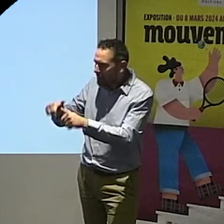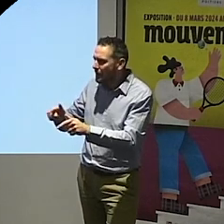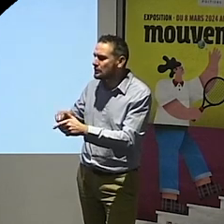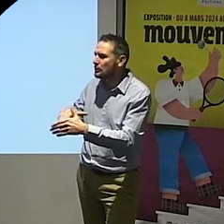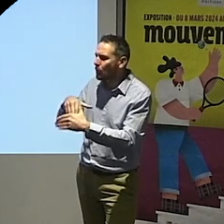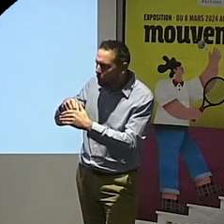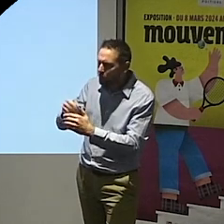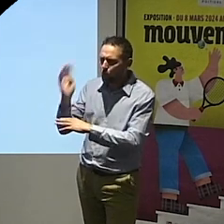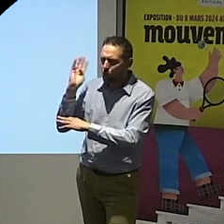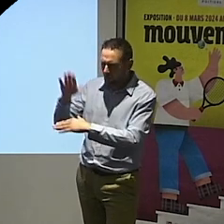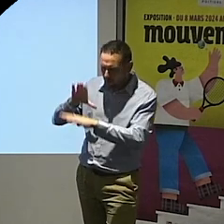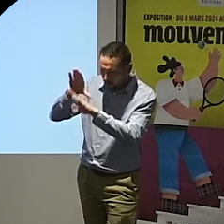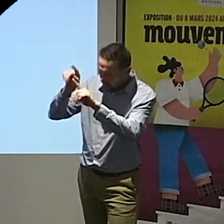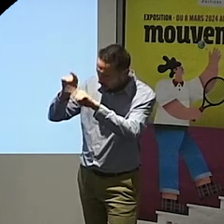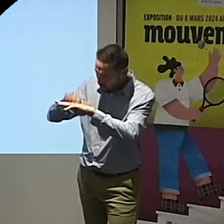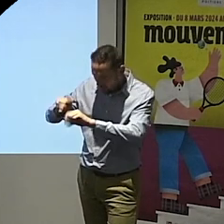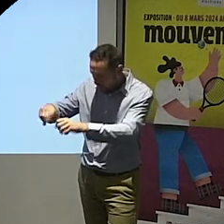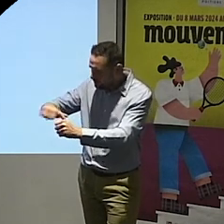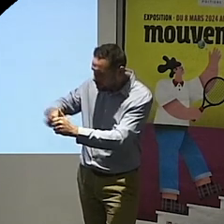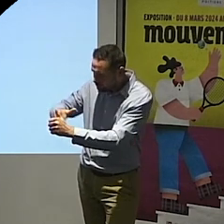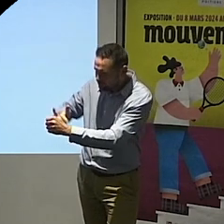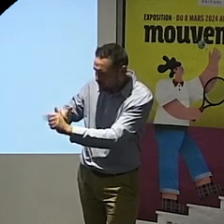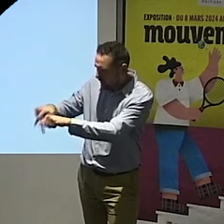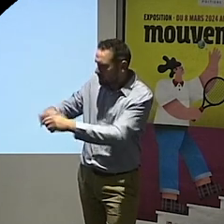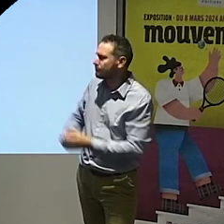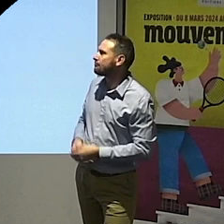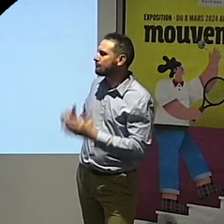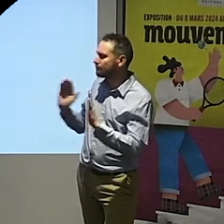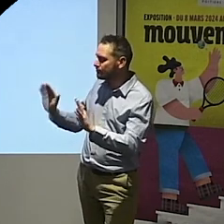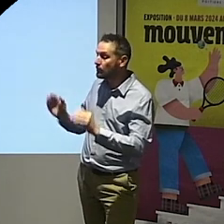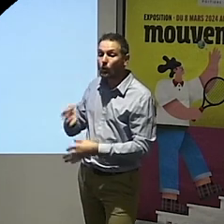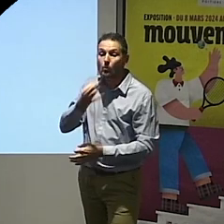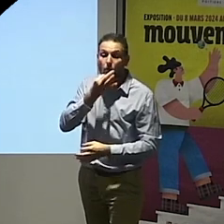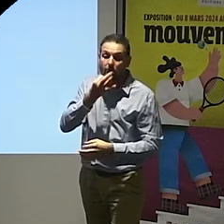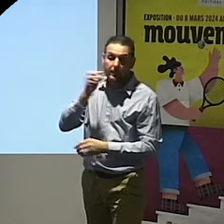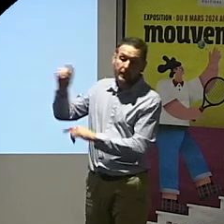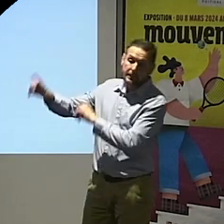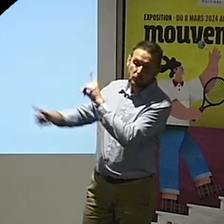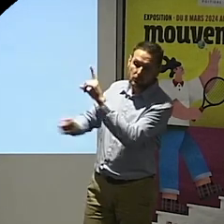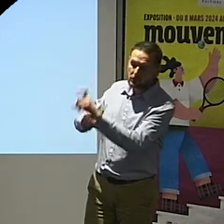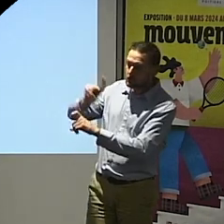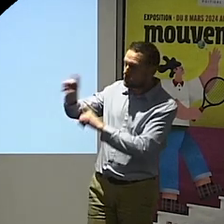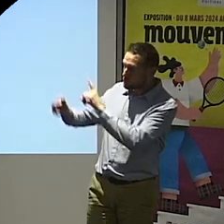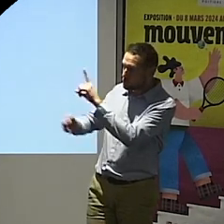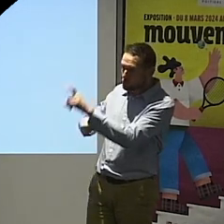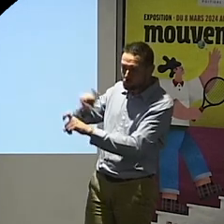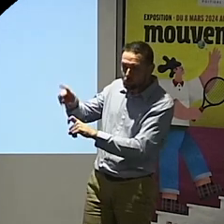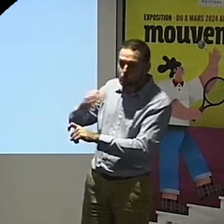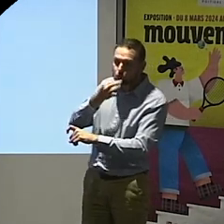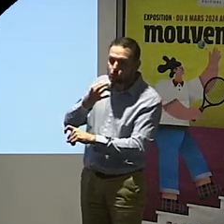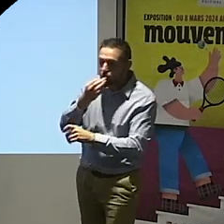toi. Et donc est-ce que vous avez des questions par rapport, voilà, donc là toute l'équipe qui fait